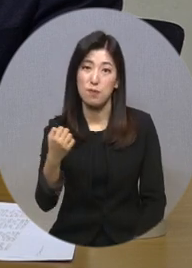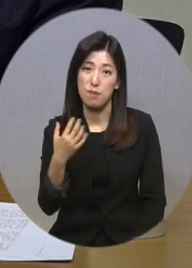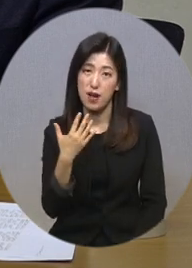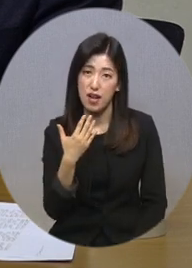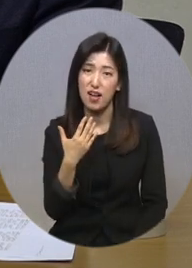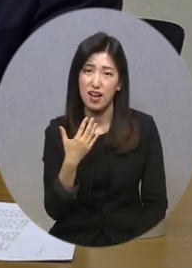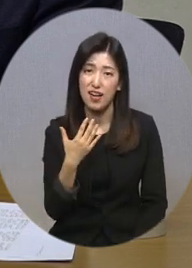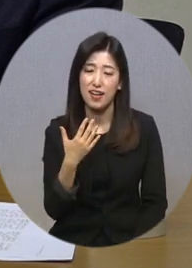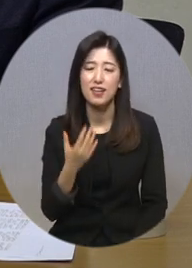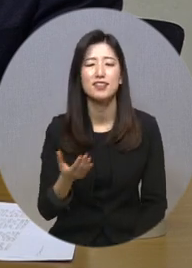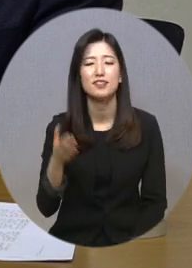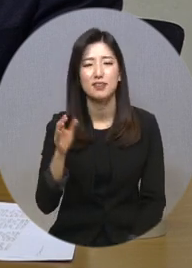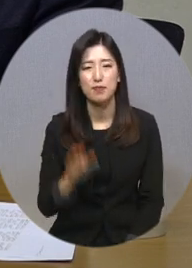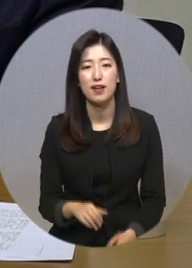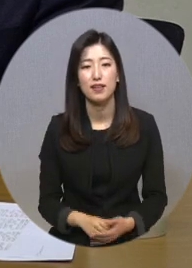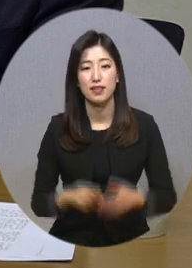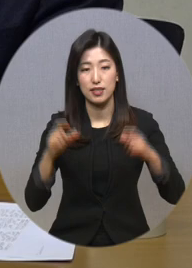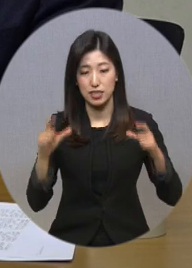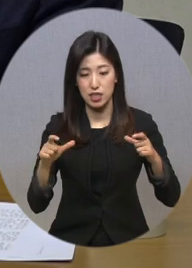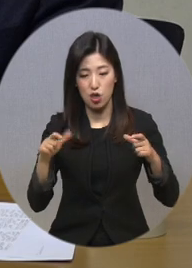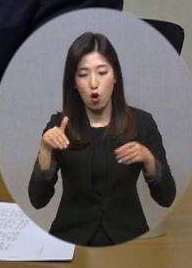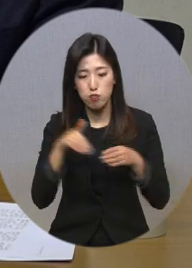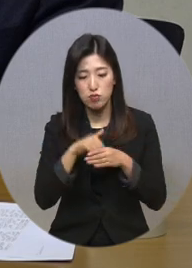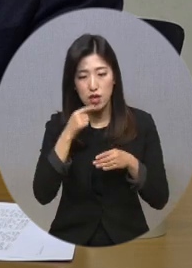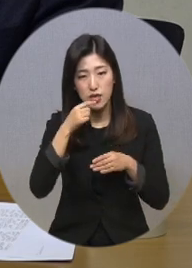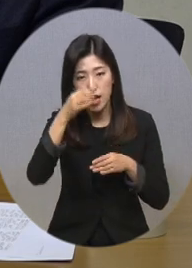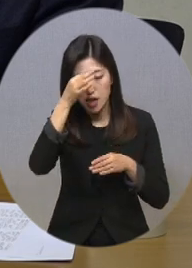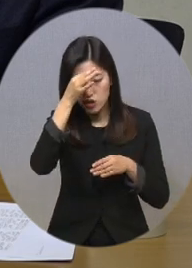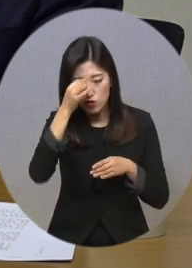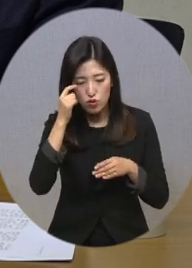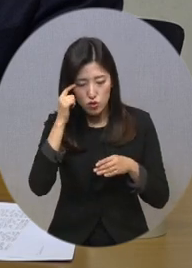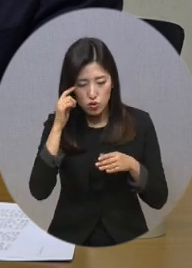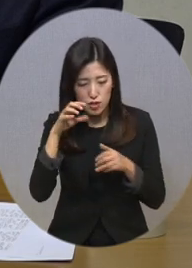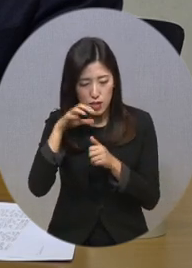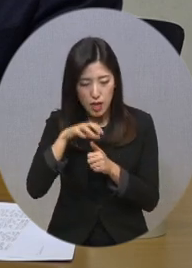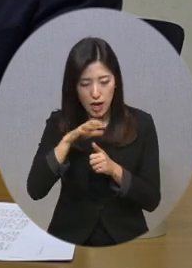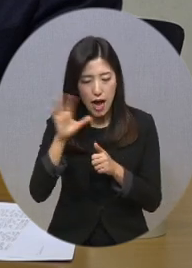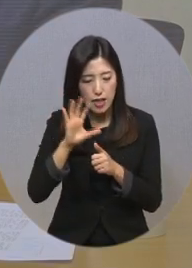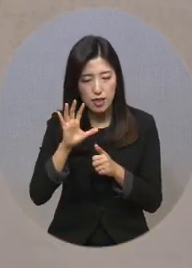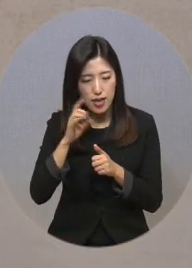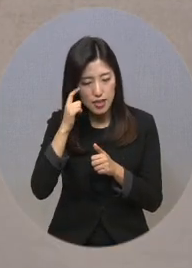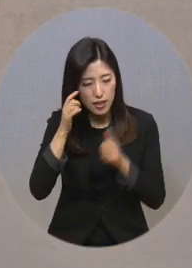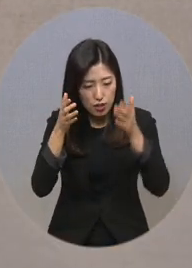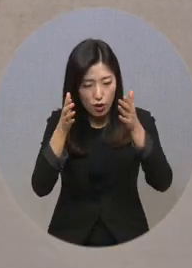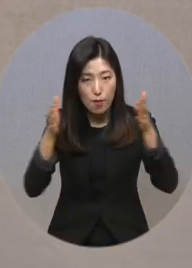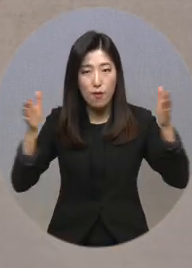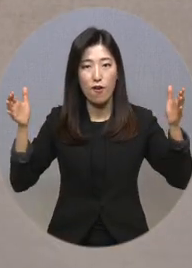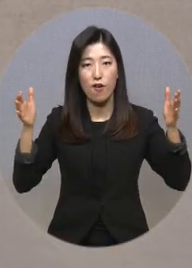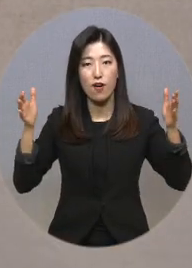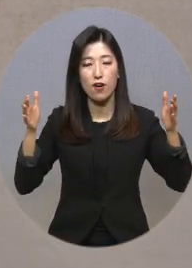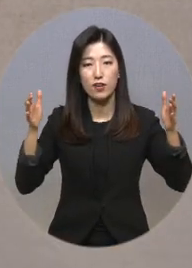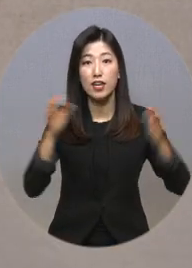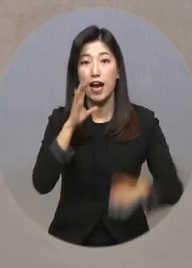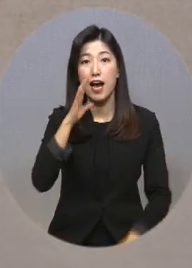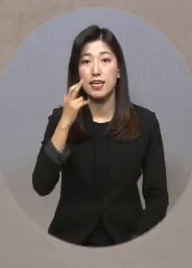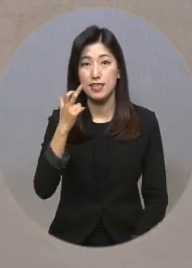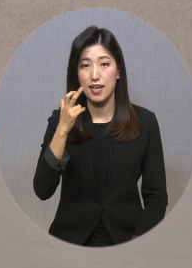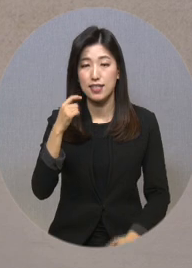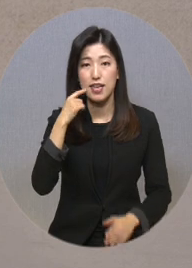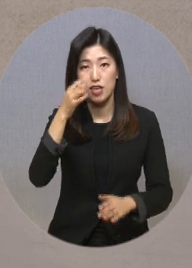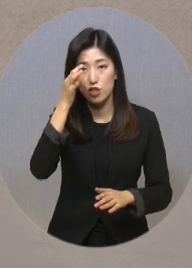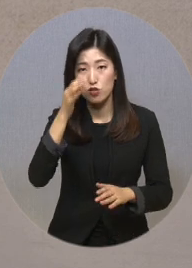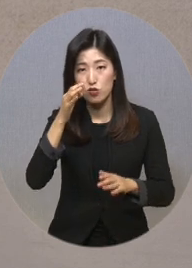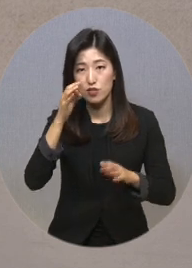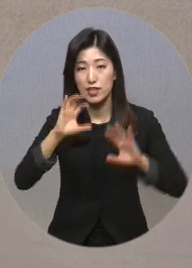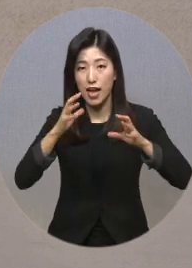모르지만 지역 문화예술의 국한에서만 생각하시면 안 되고 아산의 현실은 또